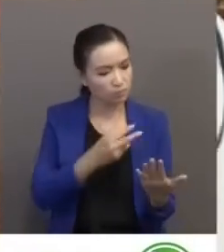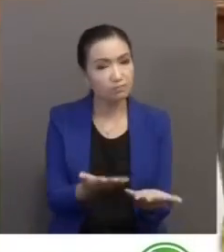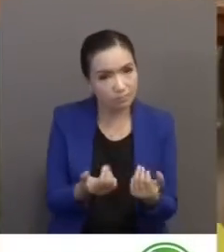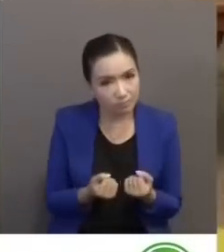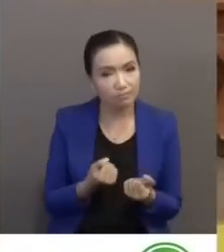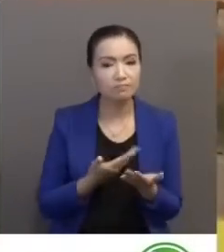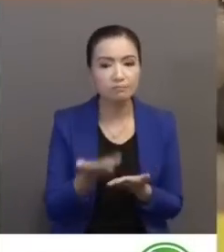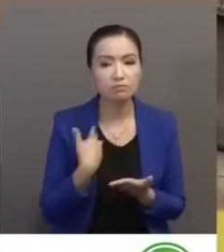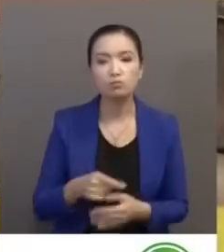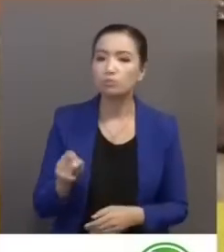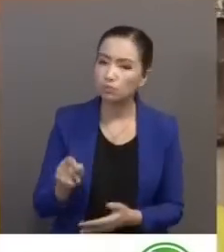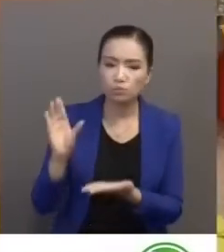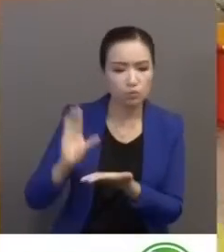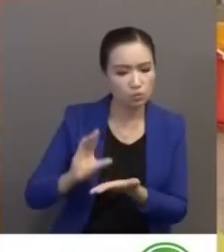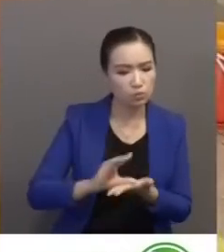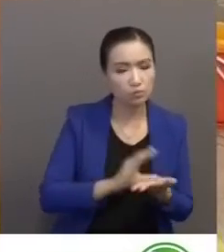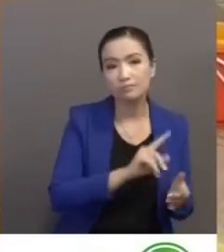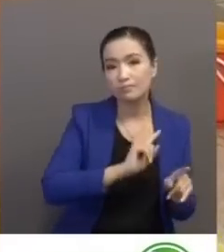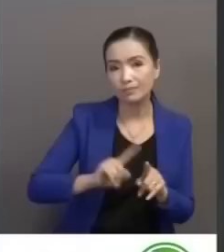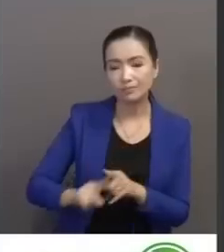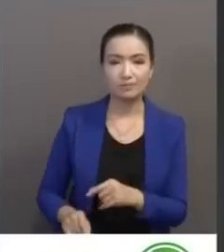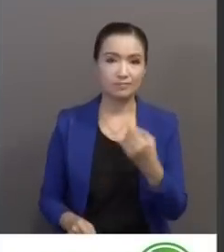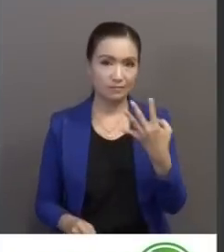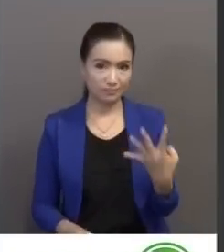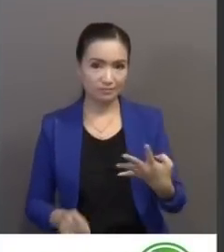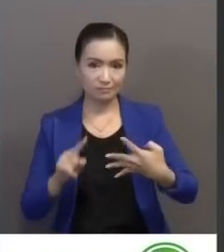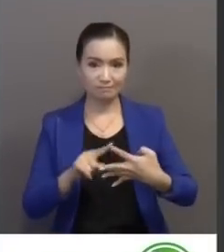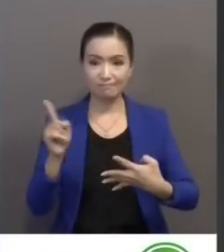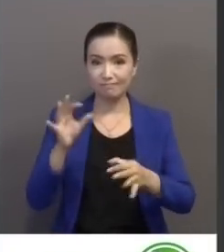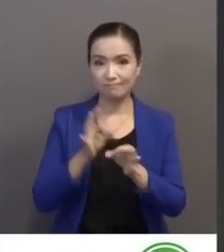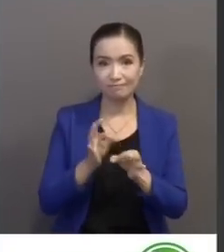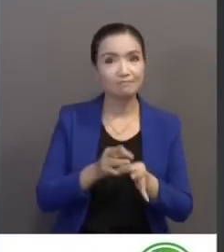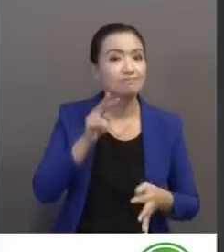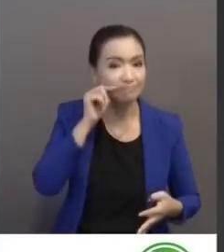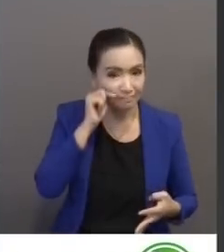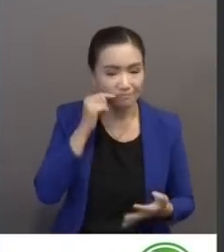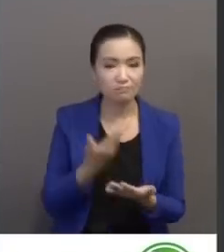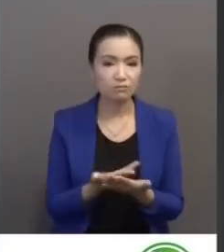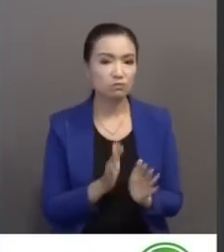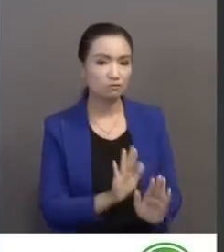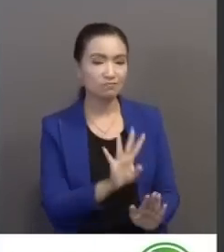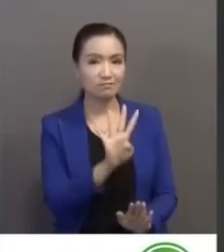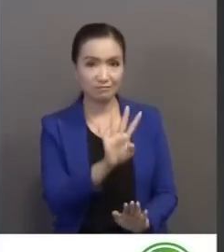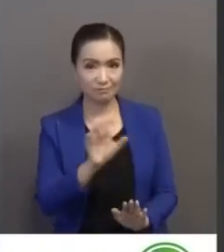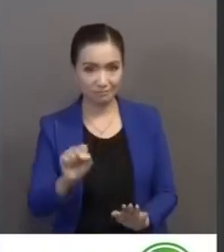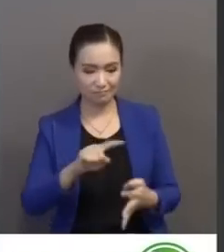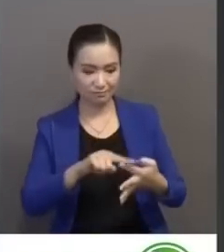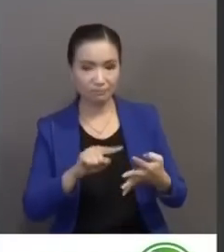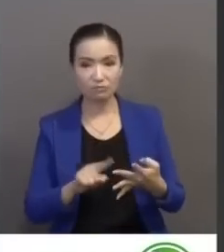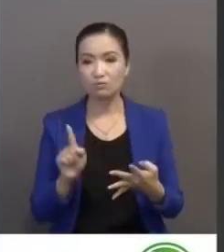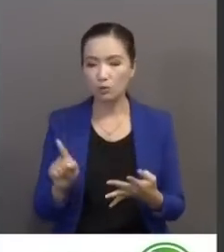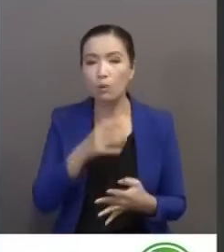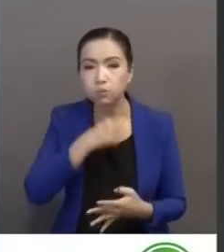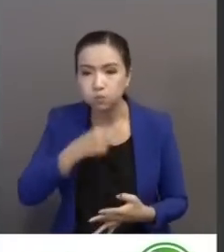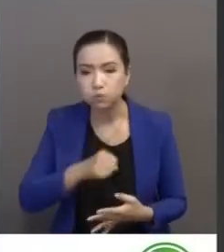แก้วจะมีกองทุนต่างๆรวม4กองทุนคือกองทุนธนาคารน้ำมีเงินฝาก 400,000 บาทกองทุนผู้สูง